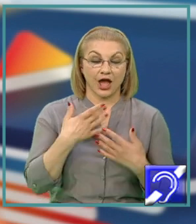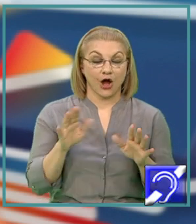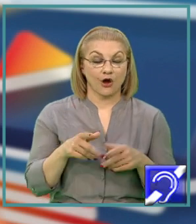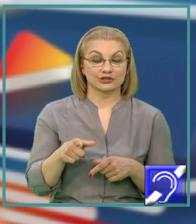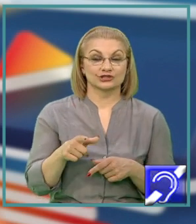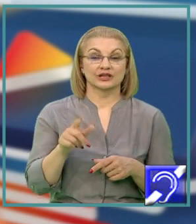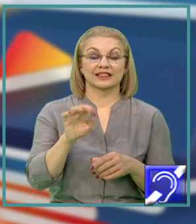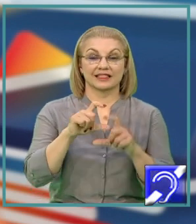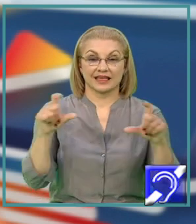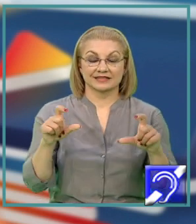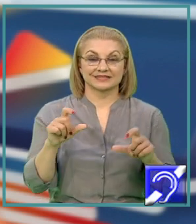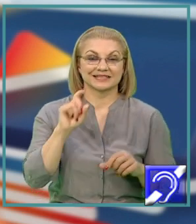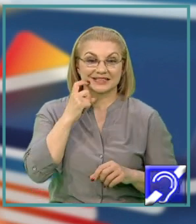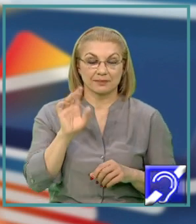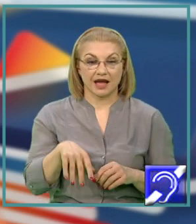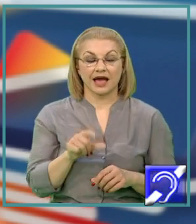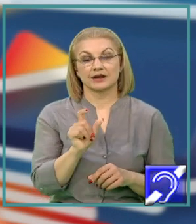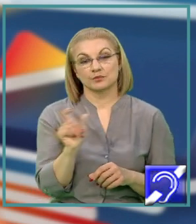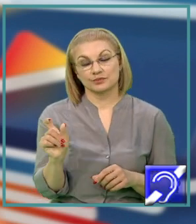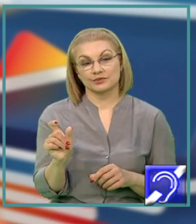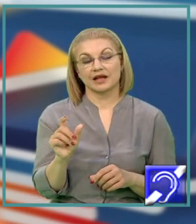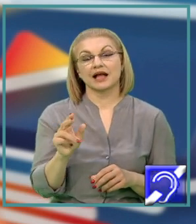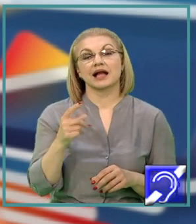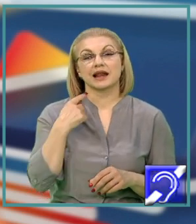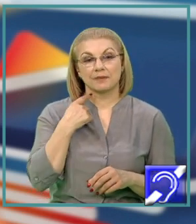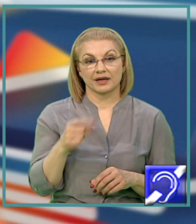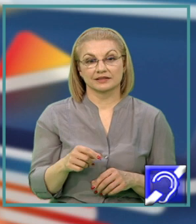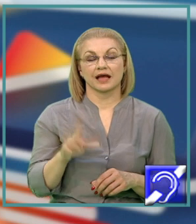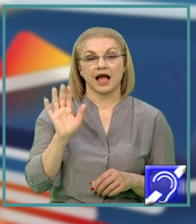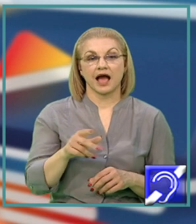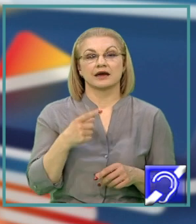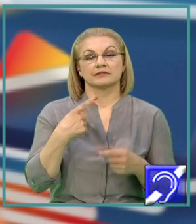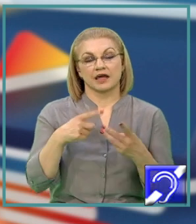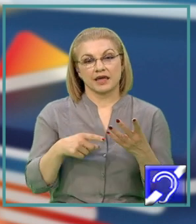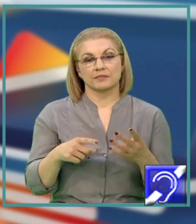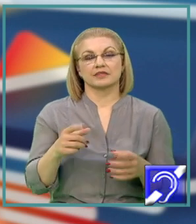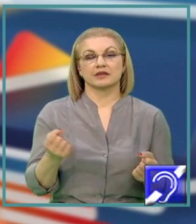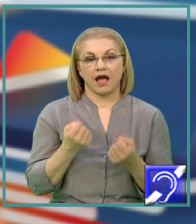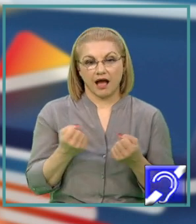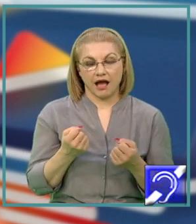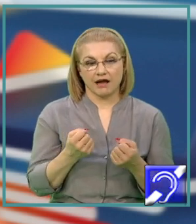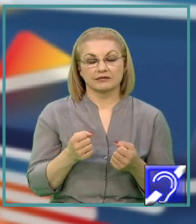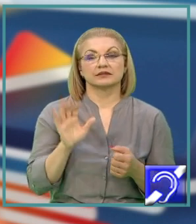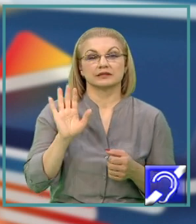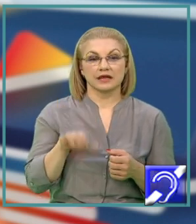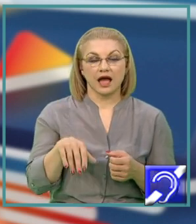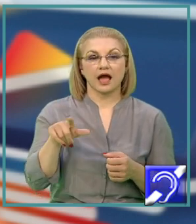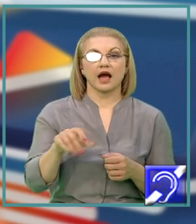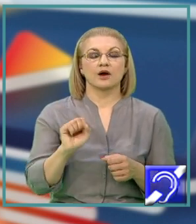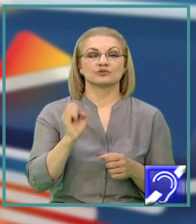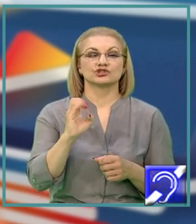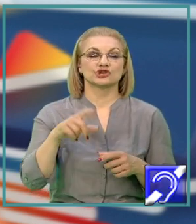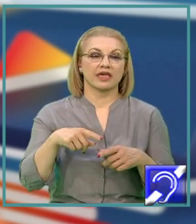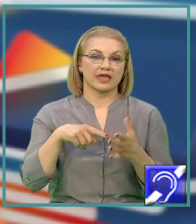are o compoziție particulară, cuprinde elemente de grafică, fiind divizat în acte. Actele au scene sau tablouri ca